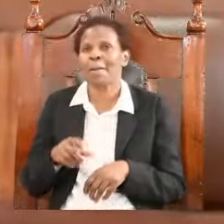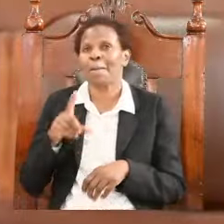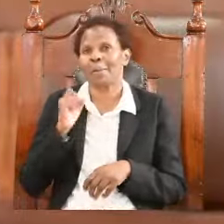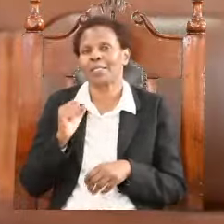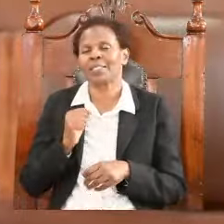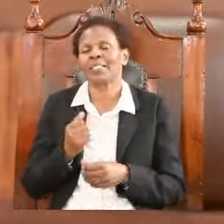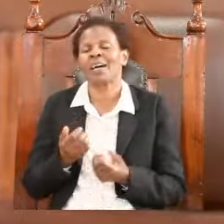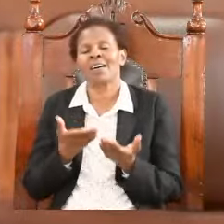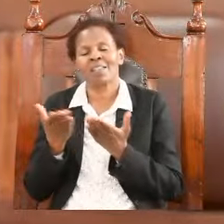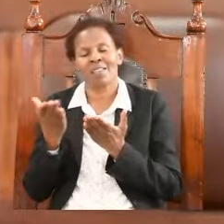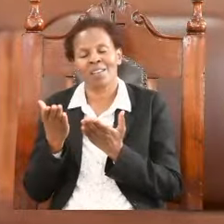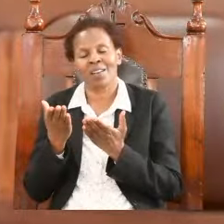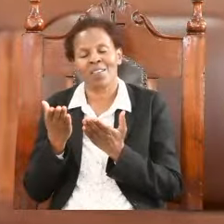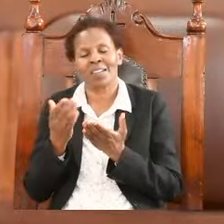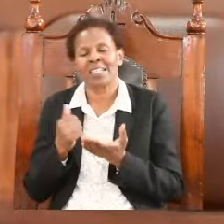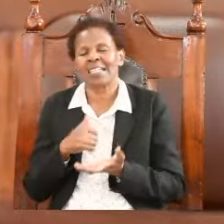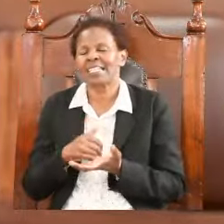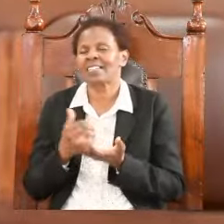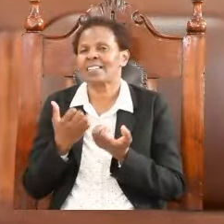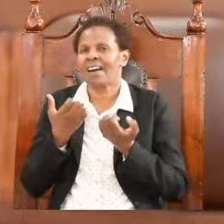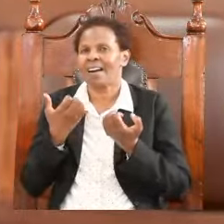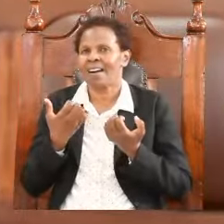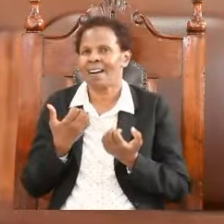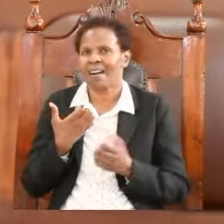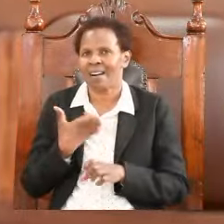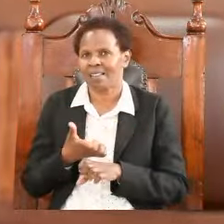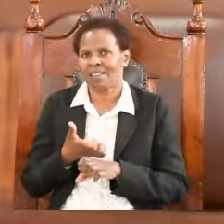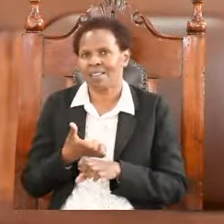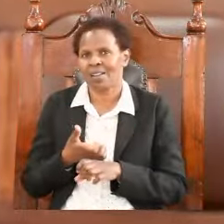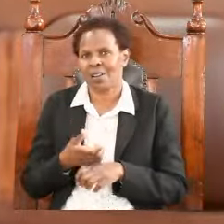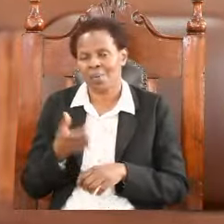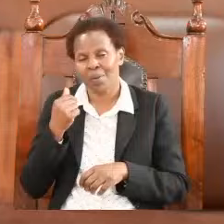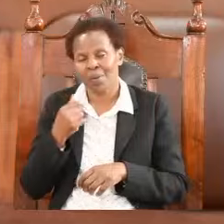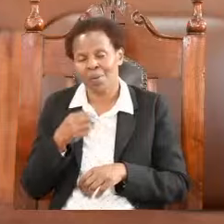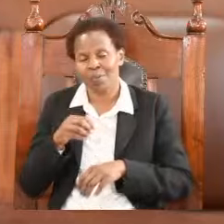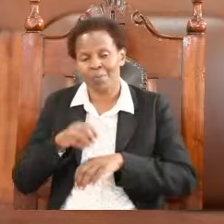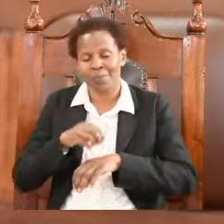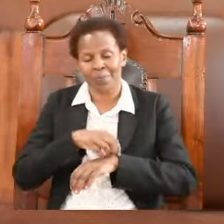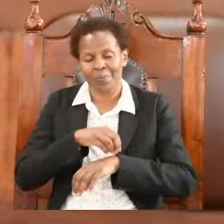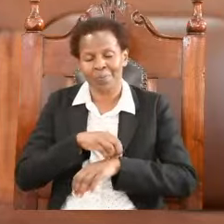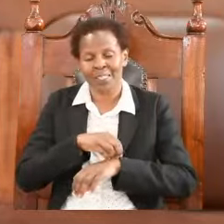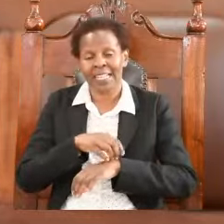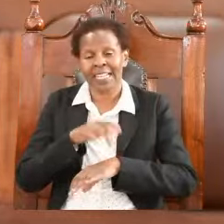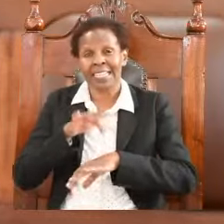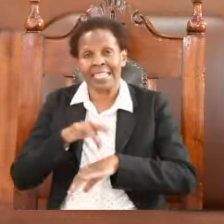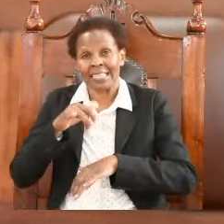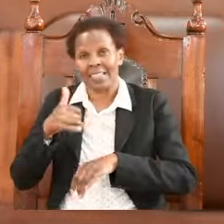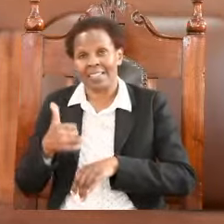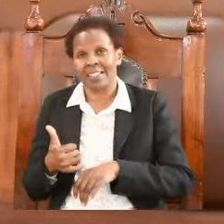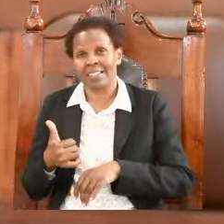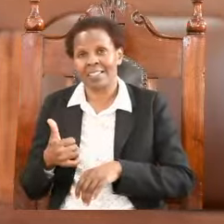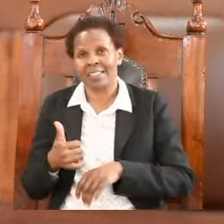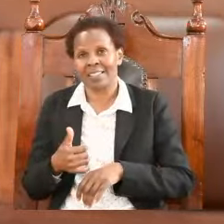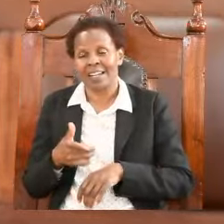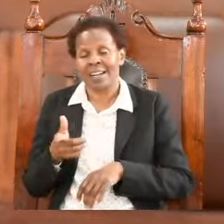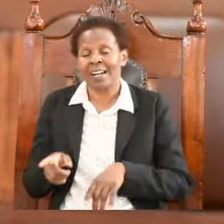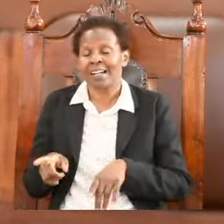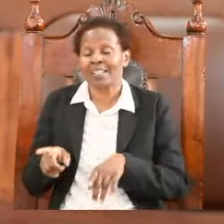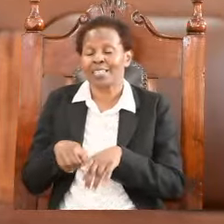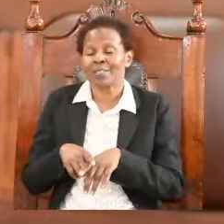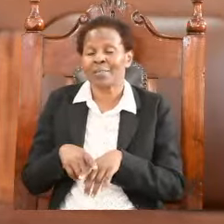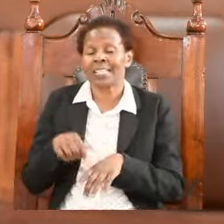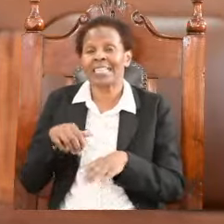yake. Undu ucio wakiri muritu tondu ni kuga tondu mago ni magwatanagio. Ni kuga onake akiri